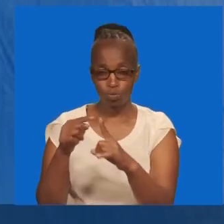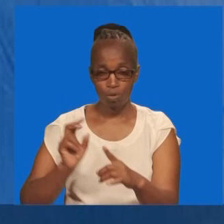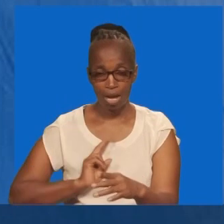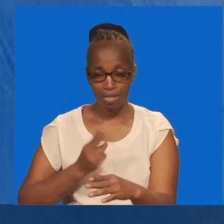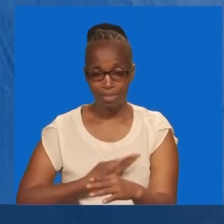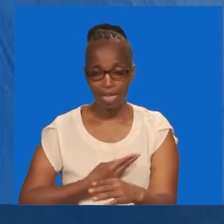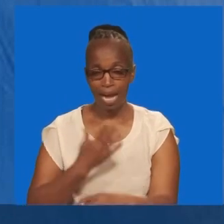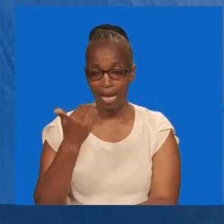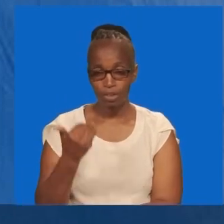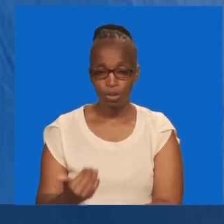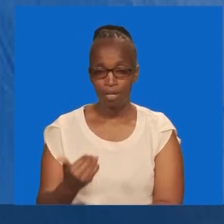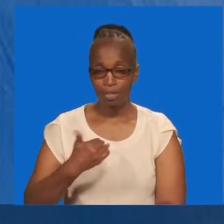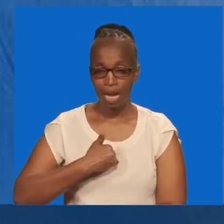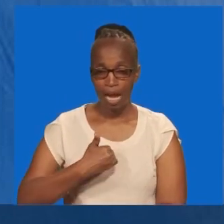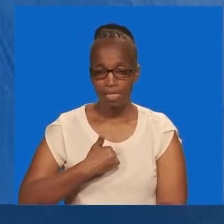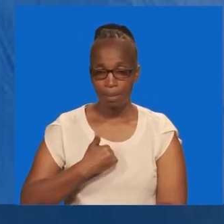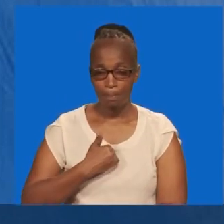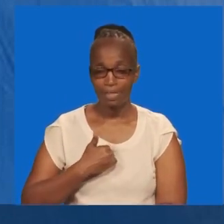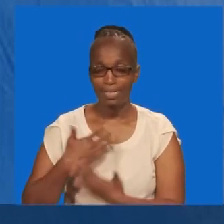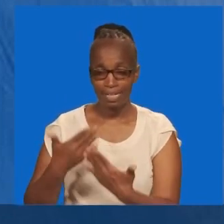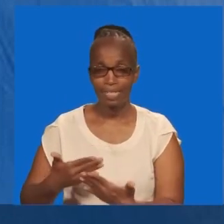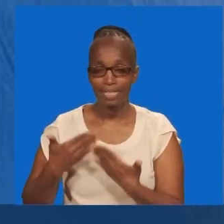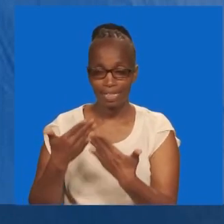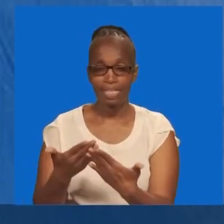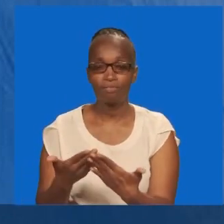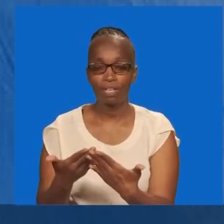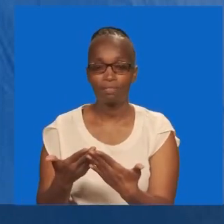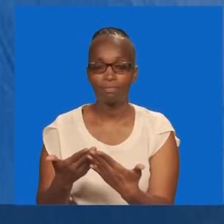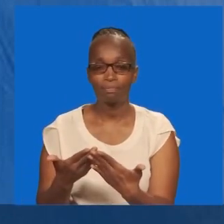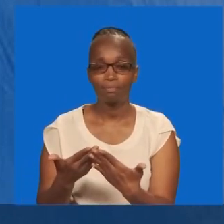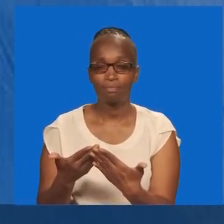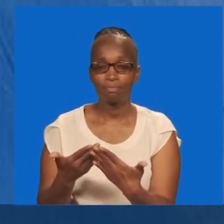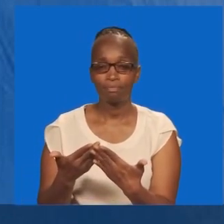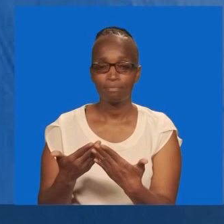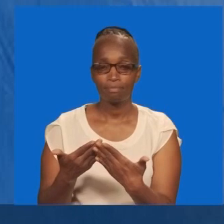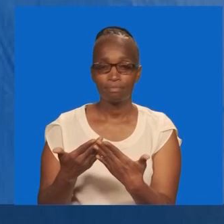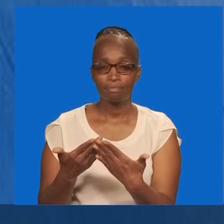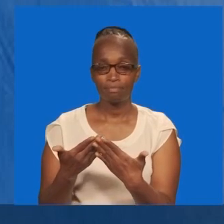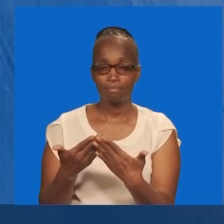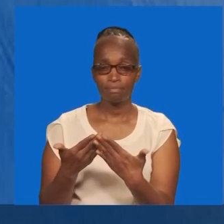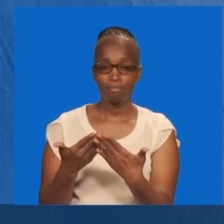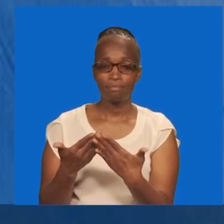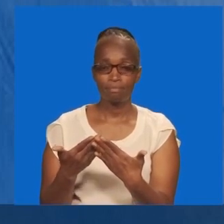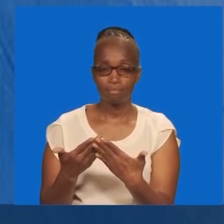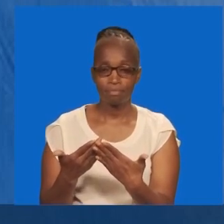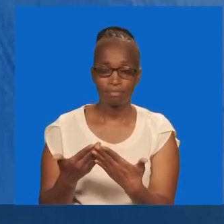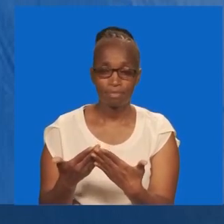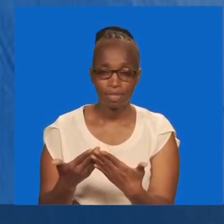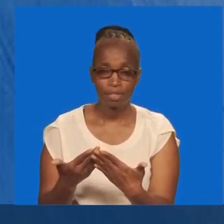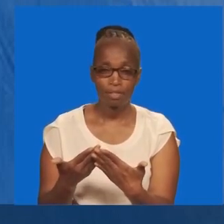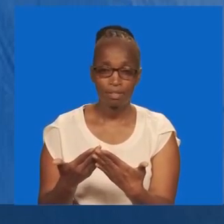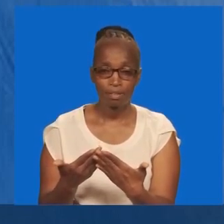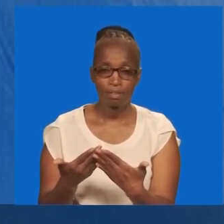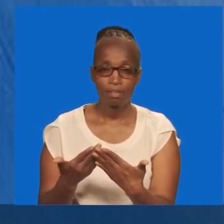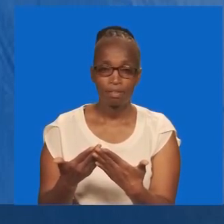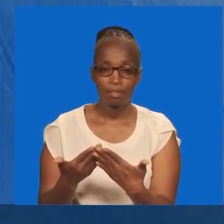tena unto us, if it was not as the child would not